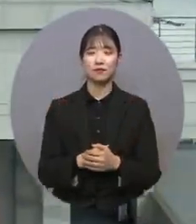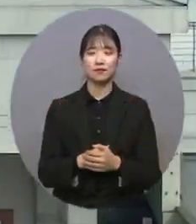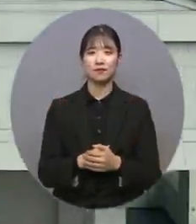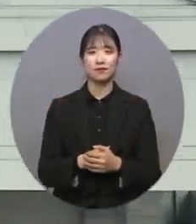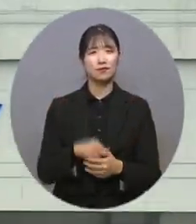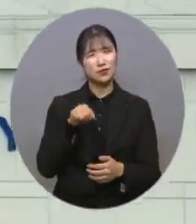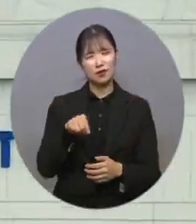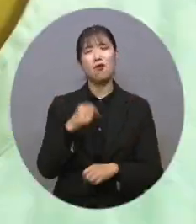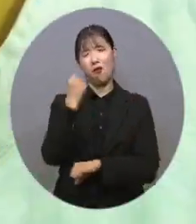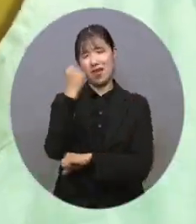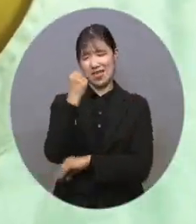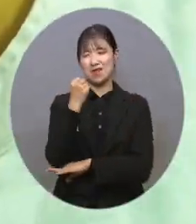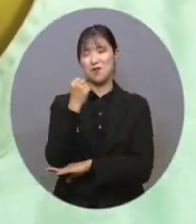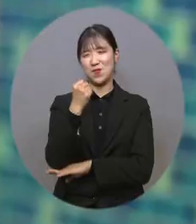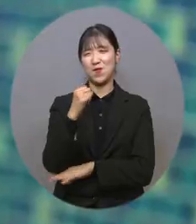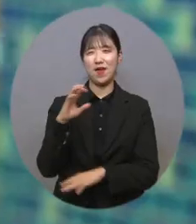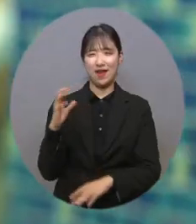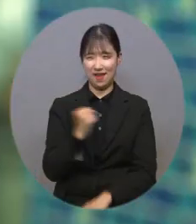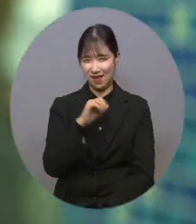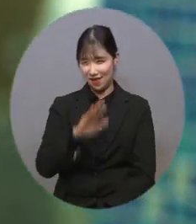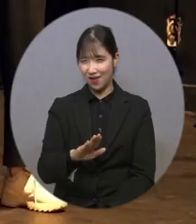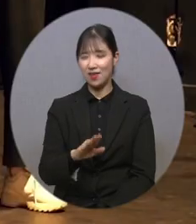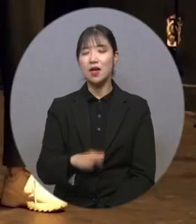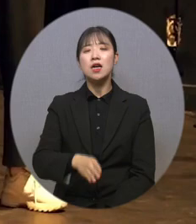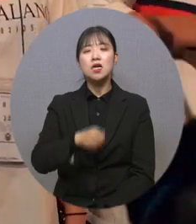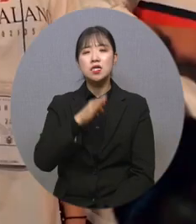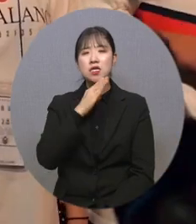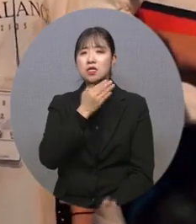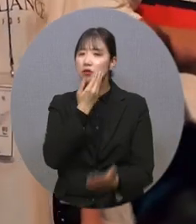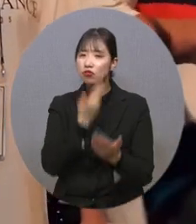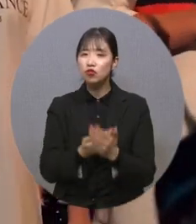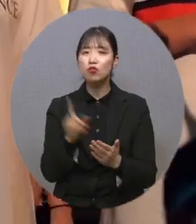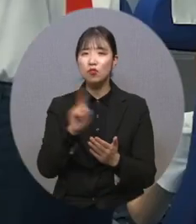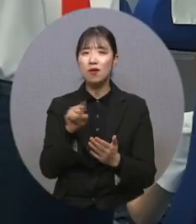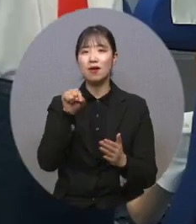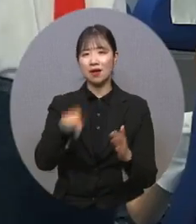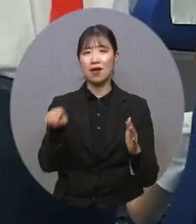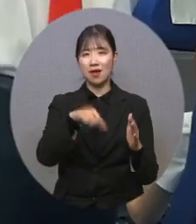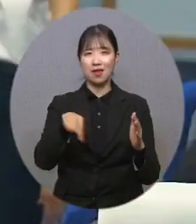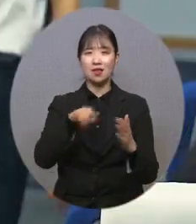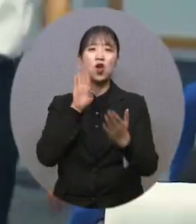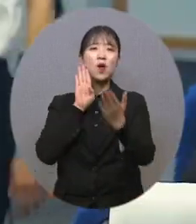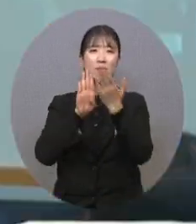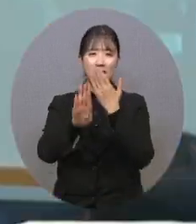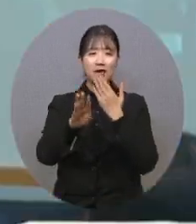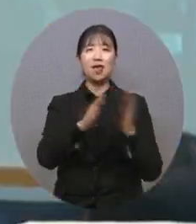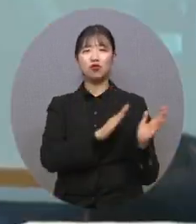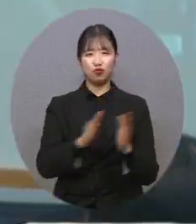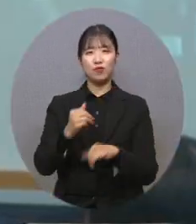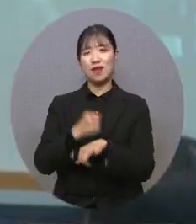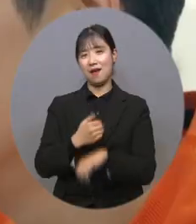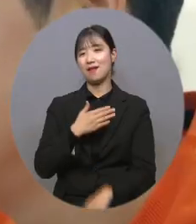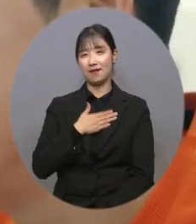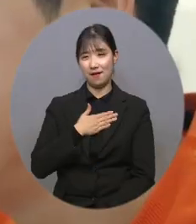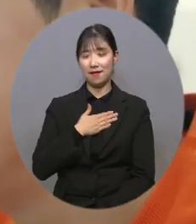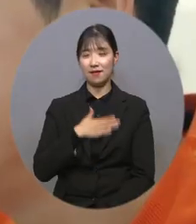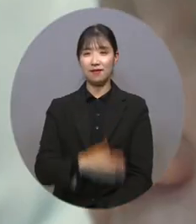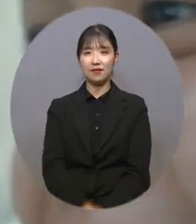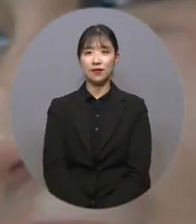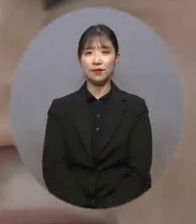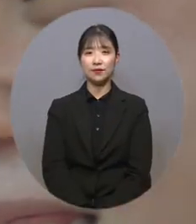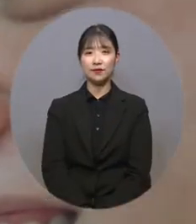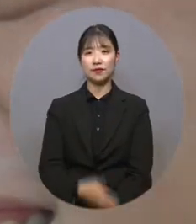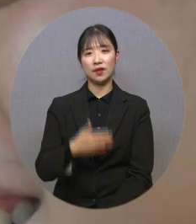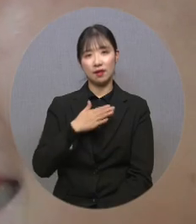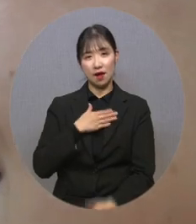그런 건 기본이고 진짜 중요한 건 그 안에서 미래를 준비하는 나.